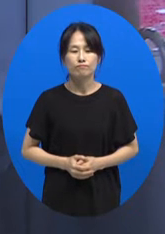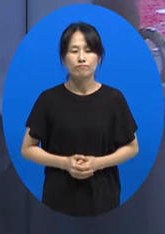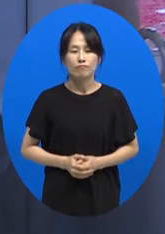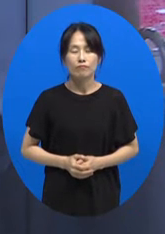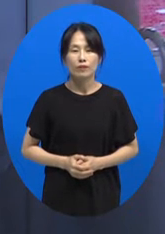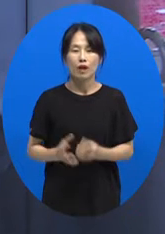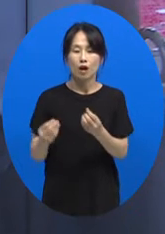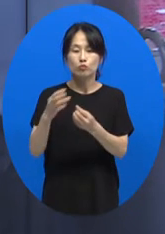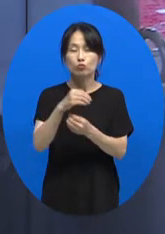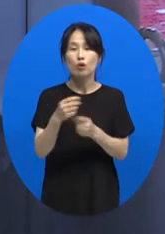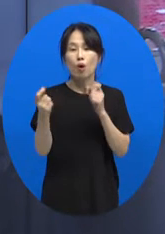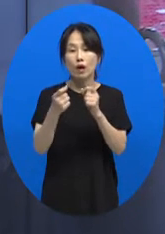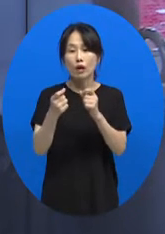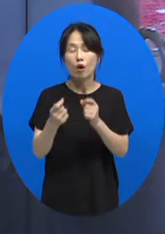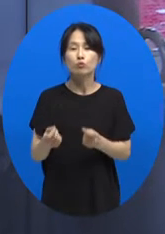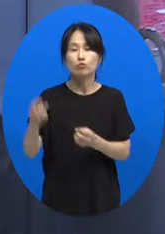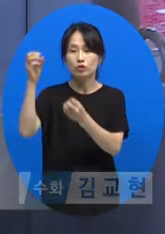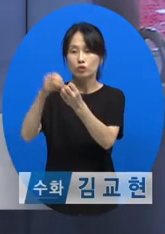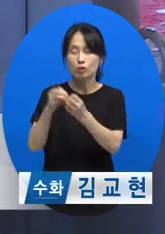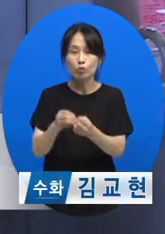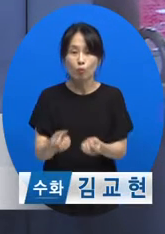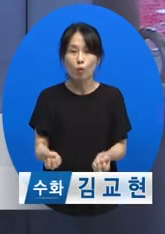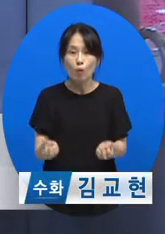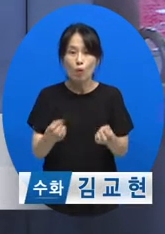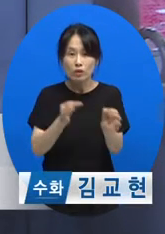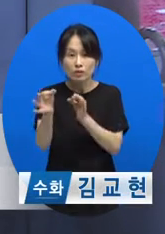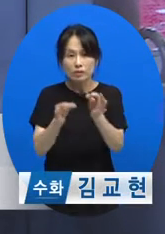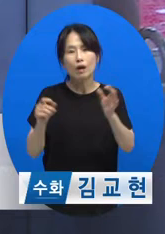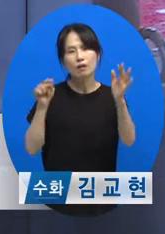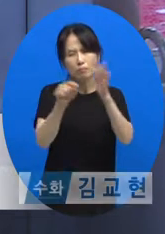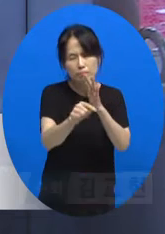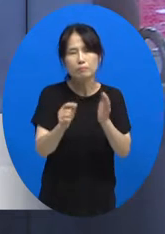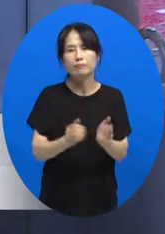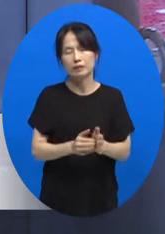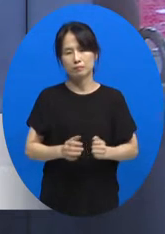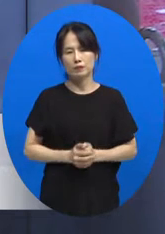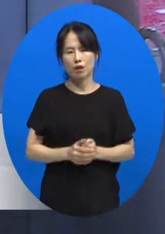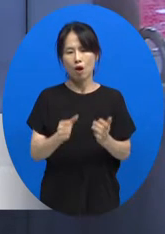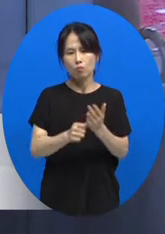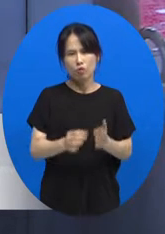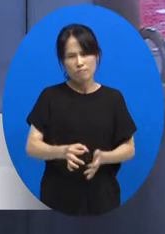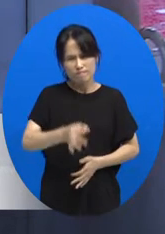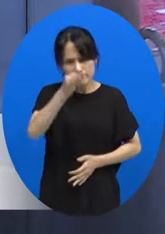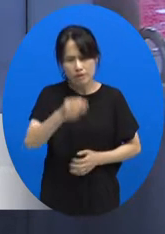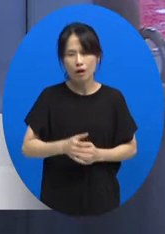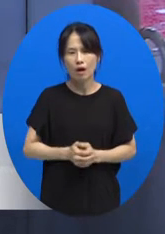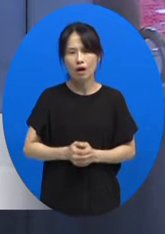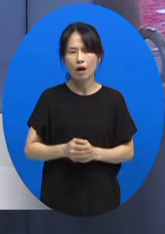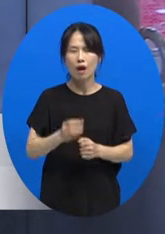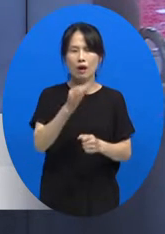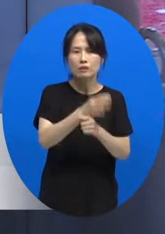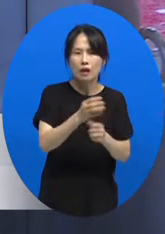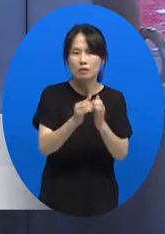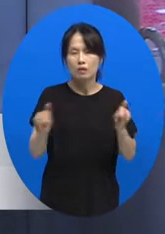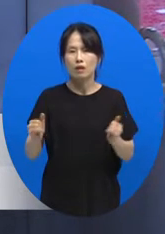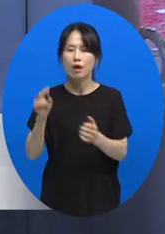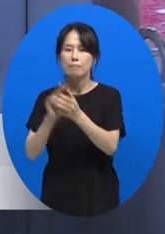GTV가 추석을 앞둔 전통시장 현장에 나가봤는데요. 고물가에 파는 사람도 사는 사람도 한숨소리가 꽤